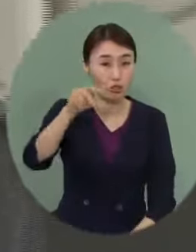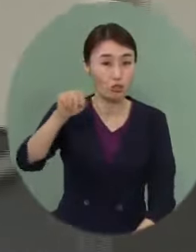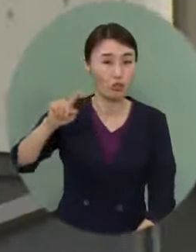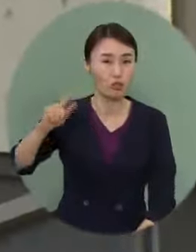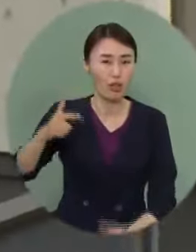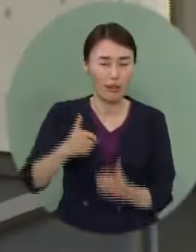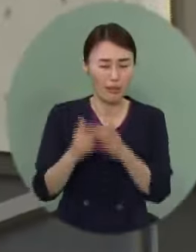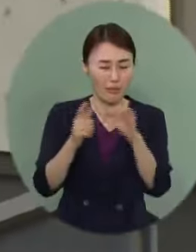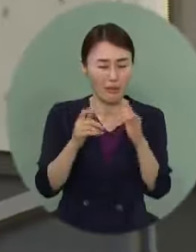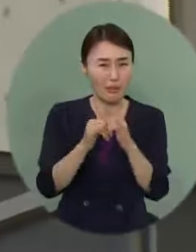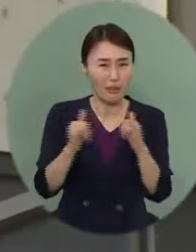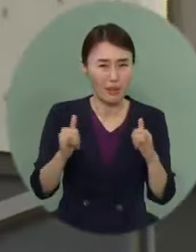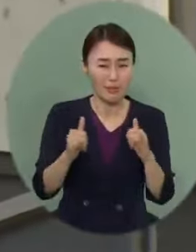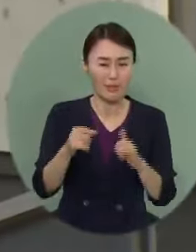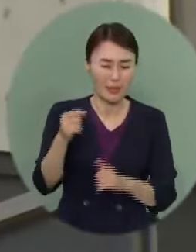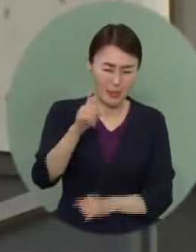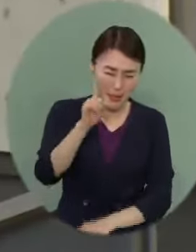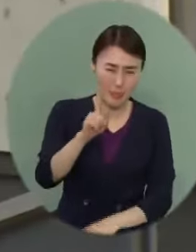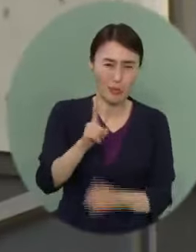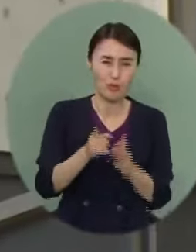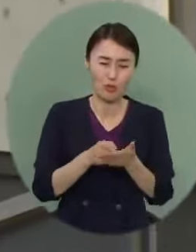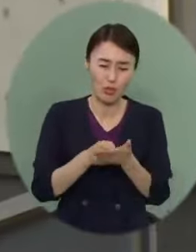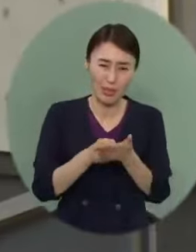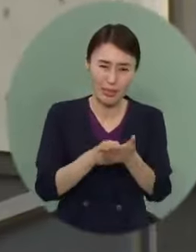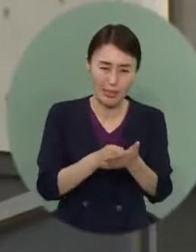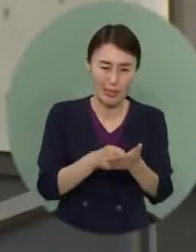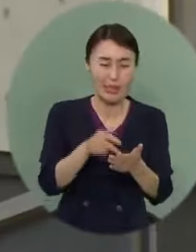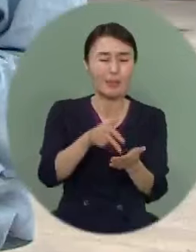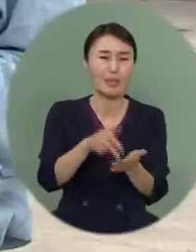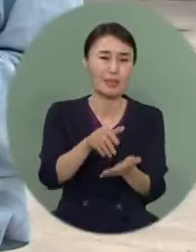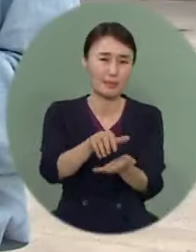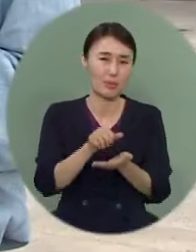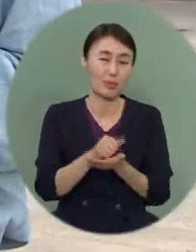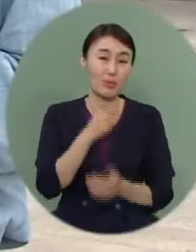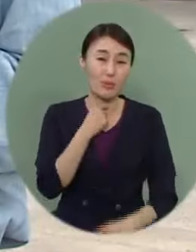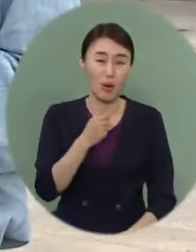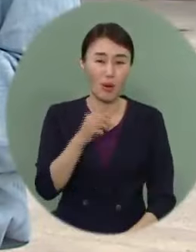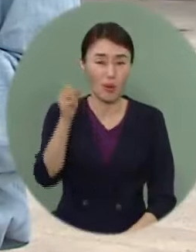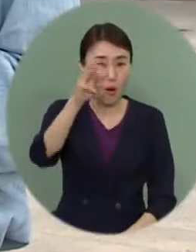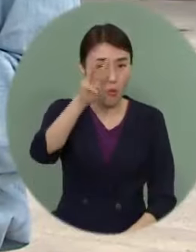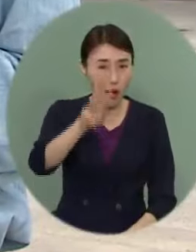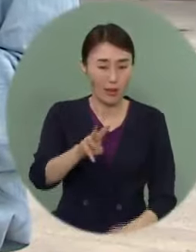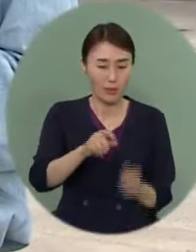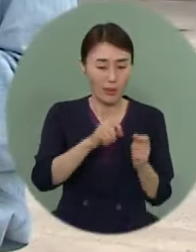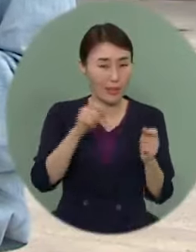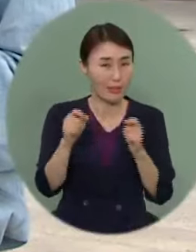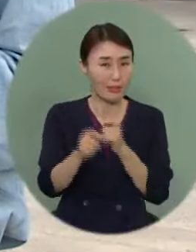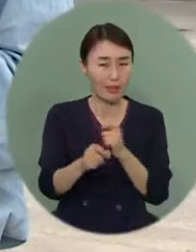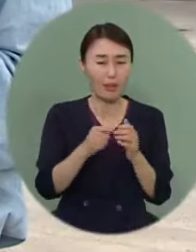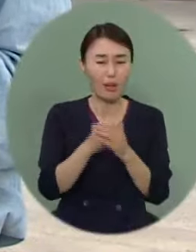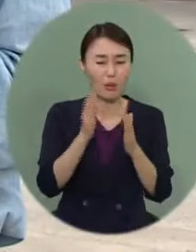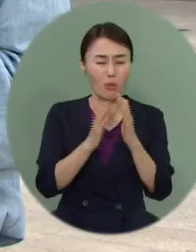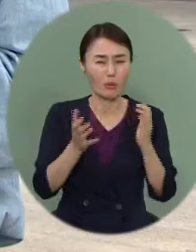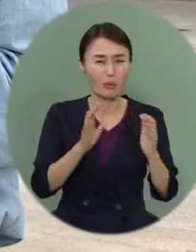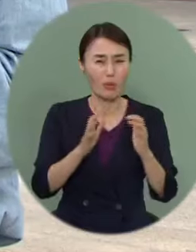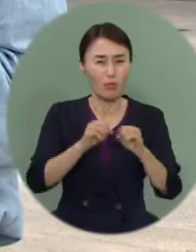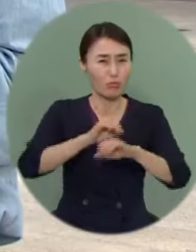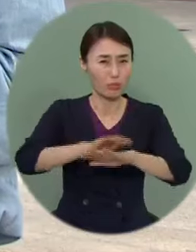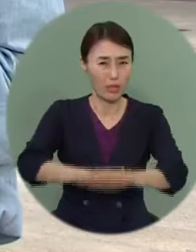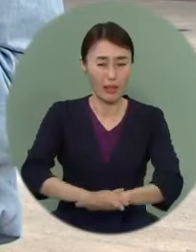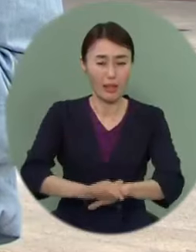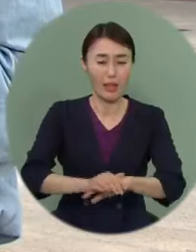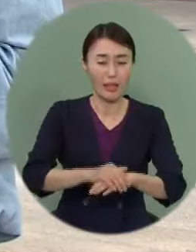위한 공청회를 다시 한번 추진할 계획입니다. 영광에 이어 장성에서까지 주민 공청회가 무산되면서